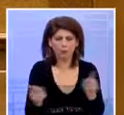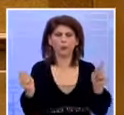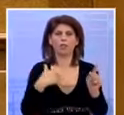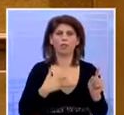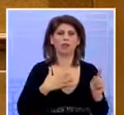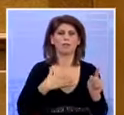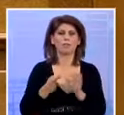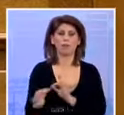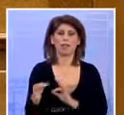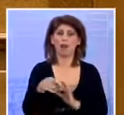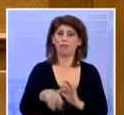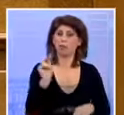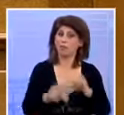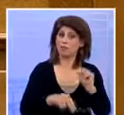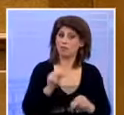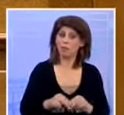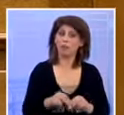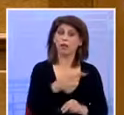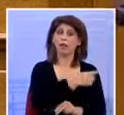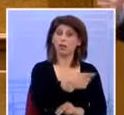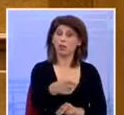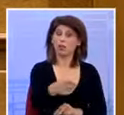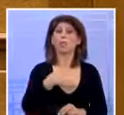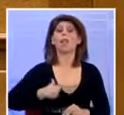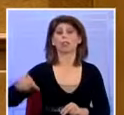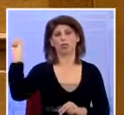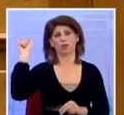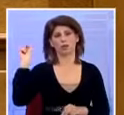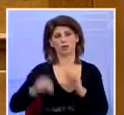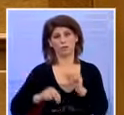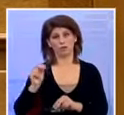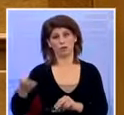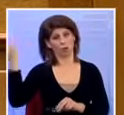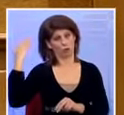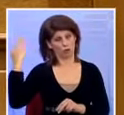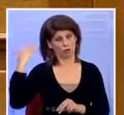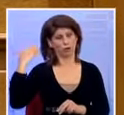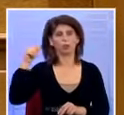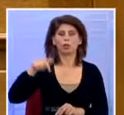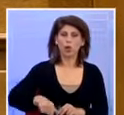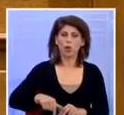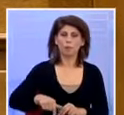μέτρα, εκείνα τα οποία ψηφίσαμε και εσείς τότε καταψηφίζατε. Και τώρα